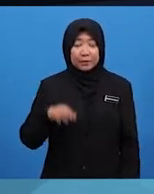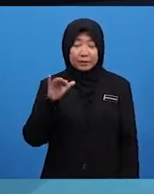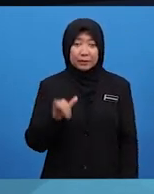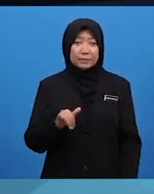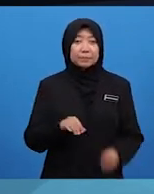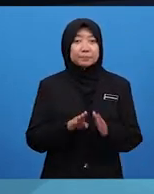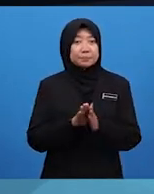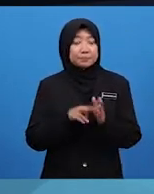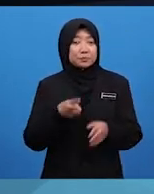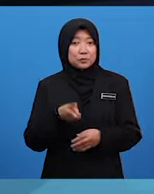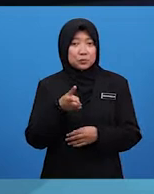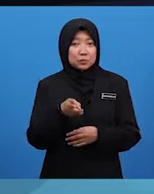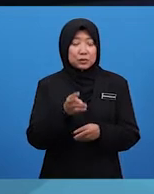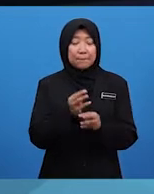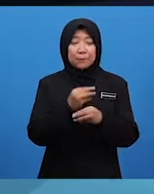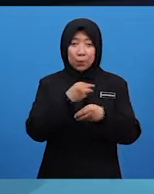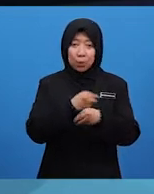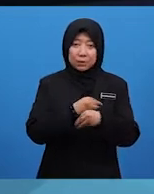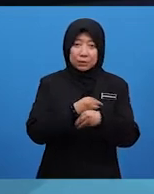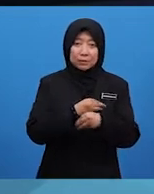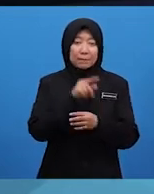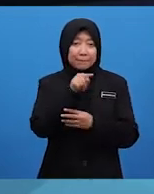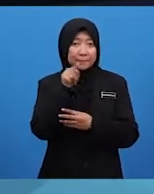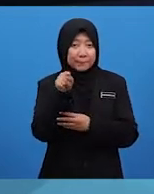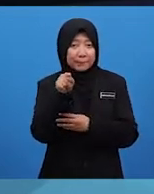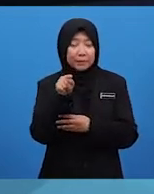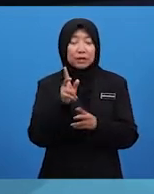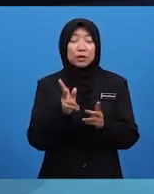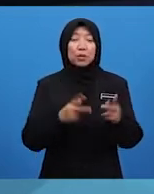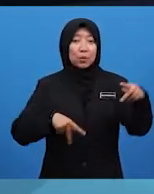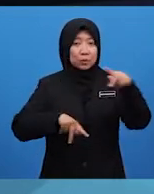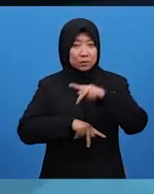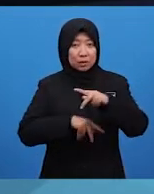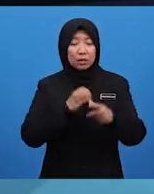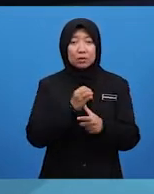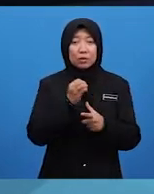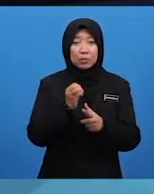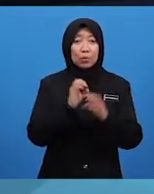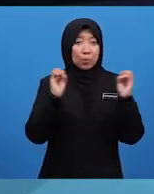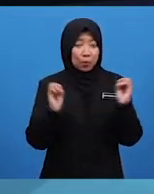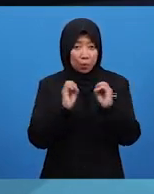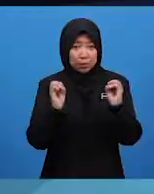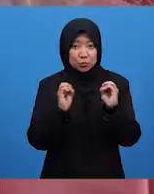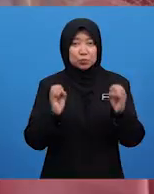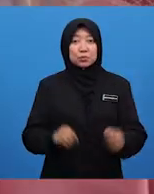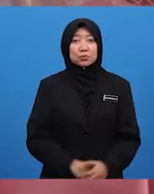berbintik, bermotif kotak ataupun fabrik polos.